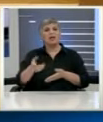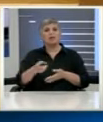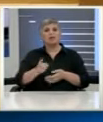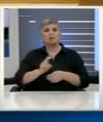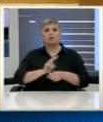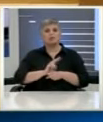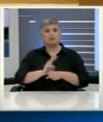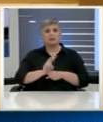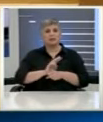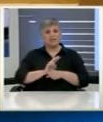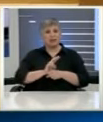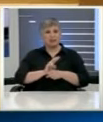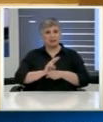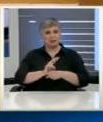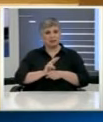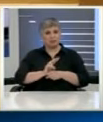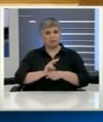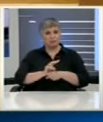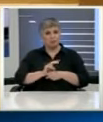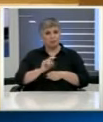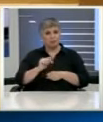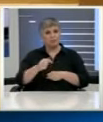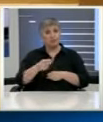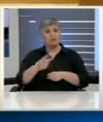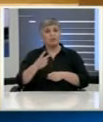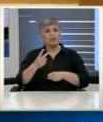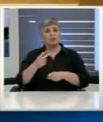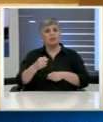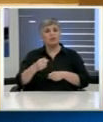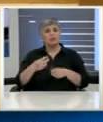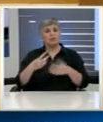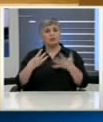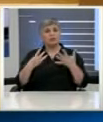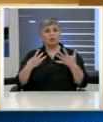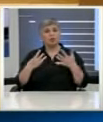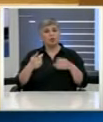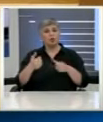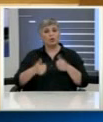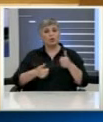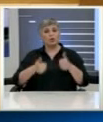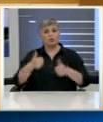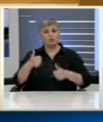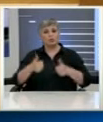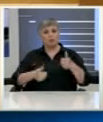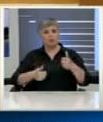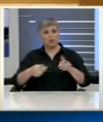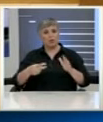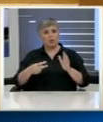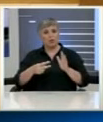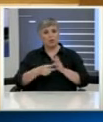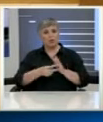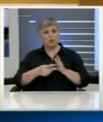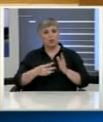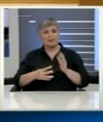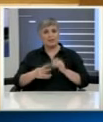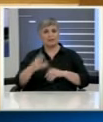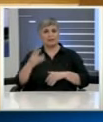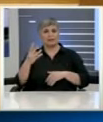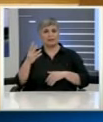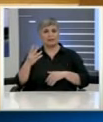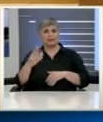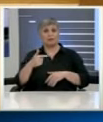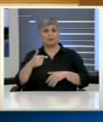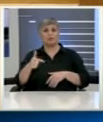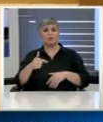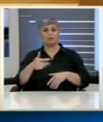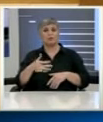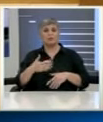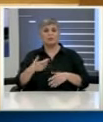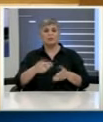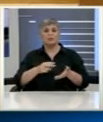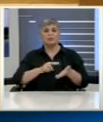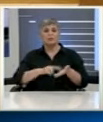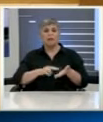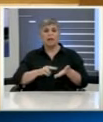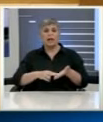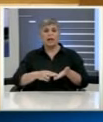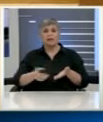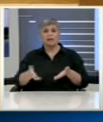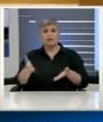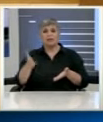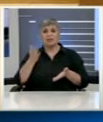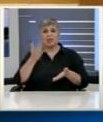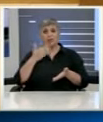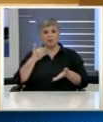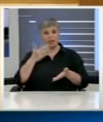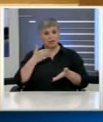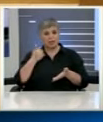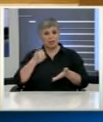βρούτση με ημερομηνία 28 ιουνίου του 2014 οι ανασφάλιστοι έλληνες πολίτες οι νομίμως διαμένοντες